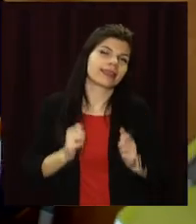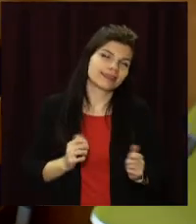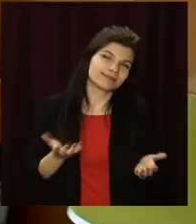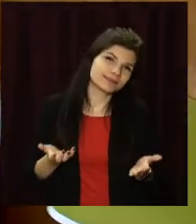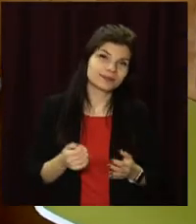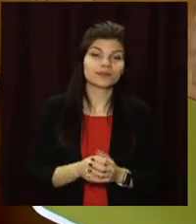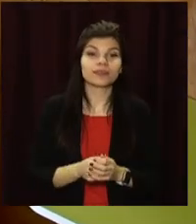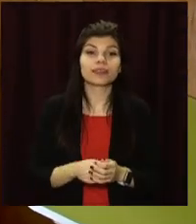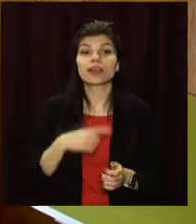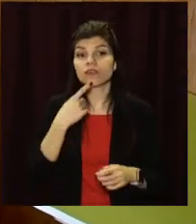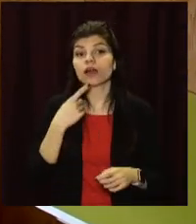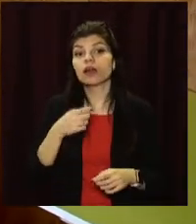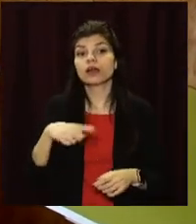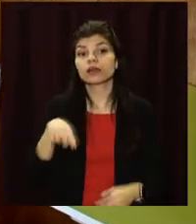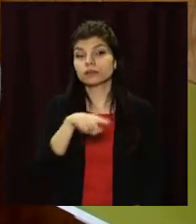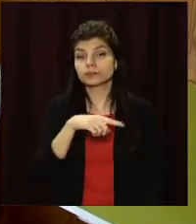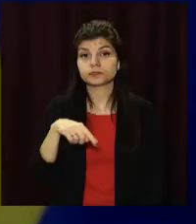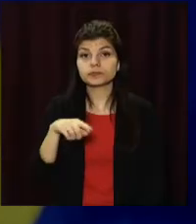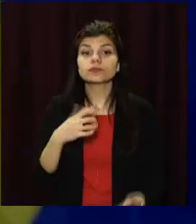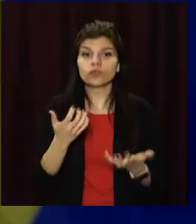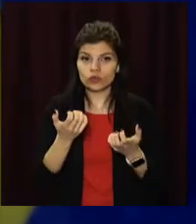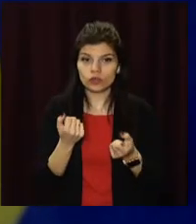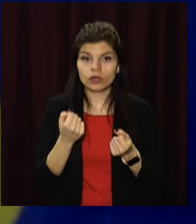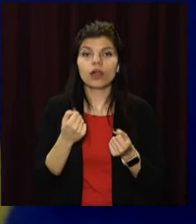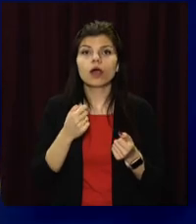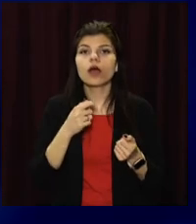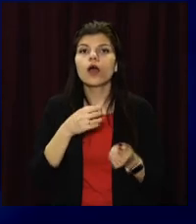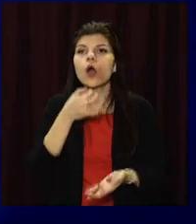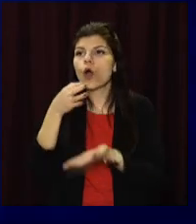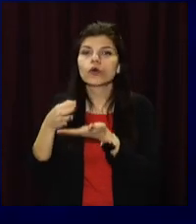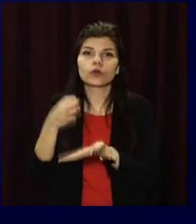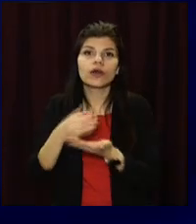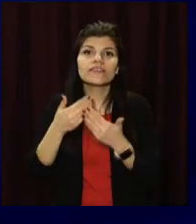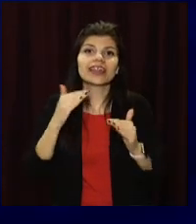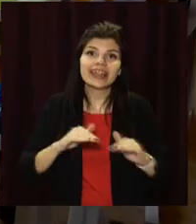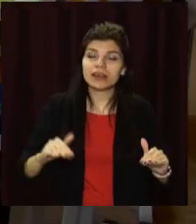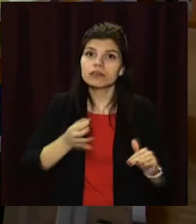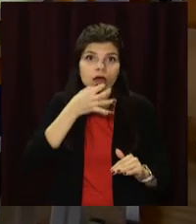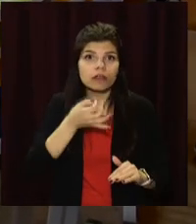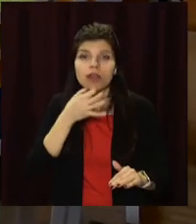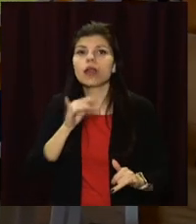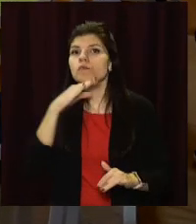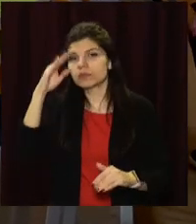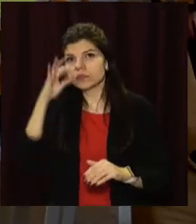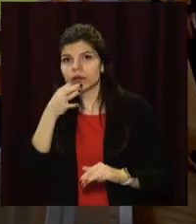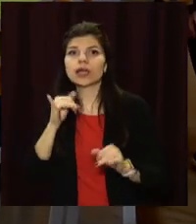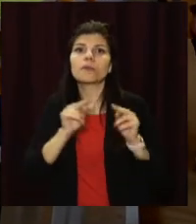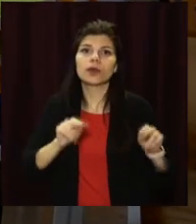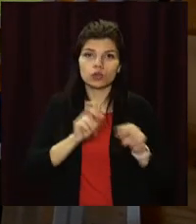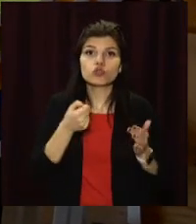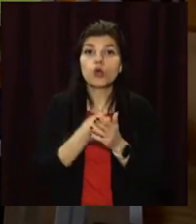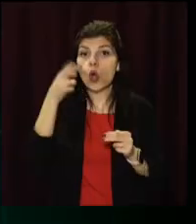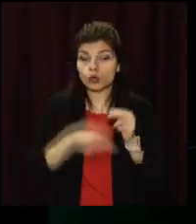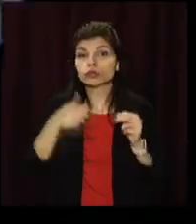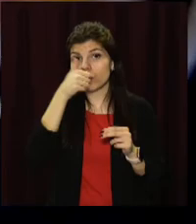У департаменті з гуманітарних питань міськради кажуть, отримують схвальні відгуки про зустрічі як від дітей і батьків, так і педагогів. До